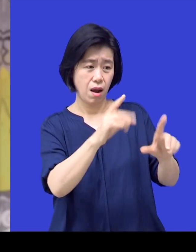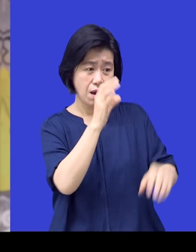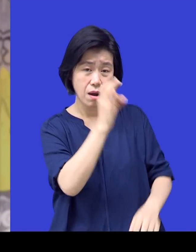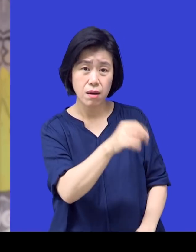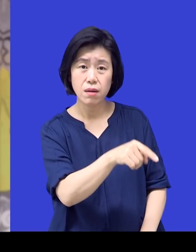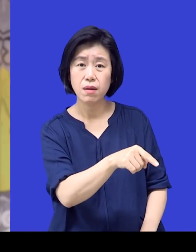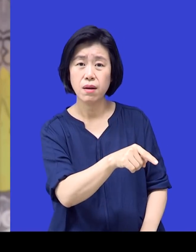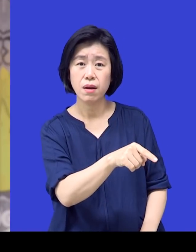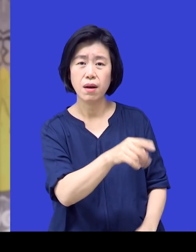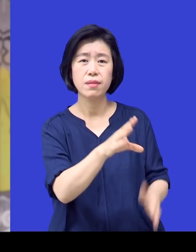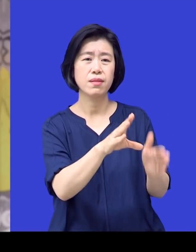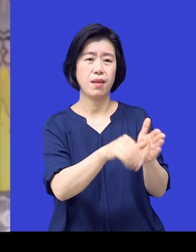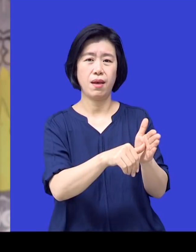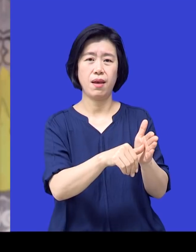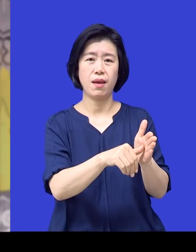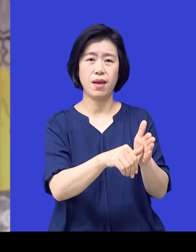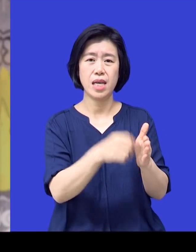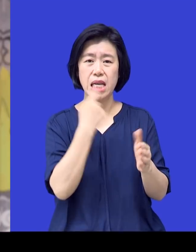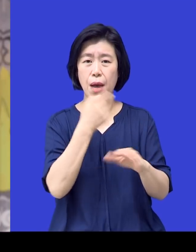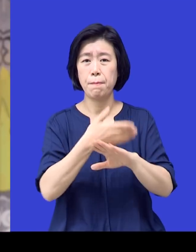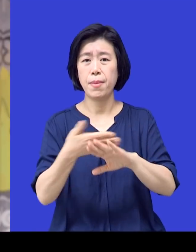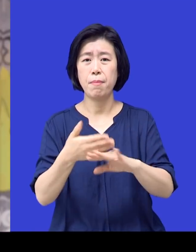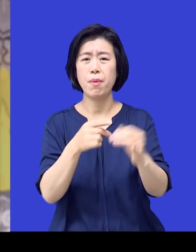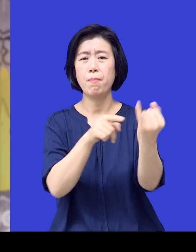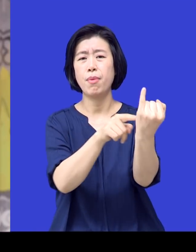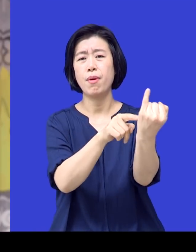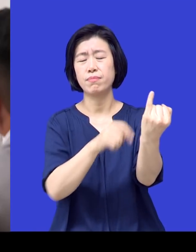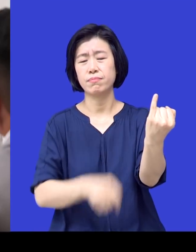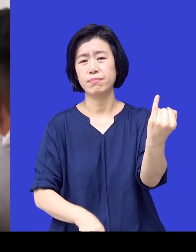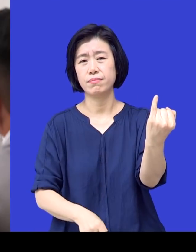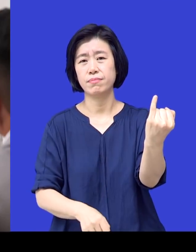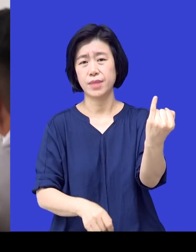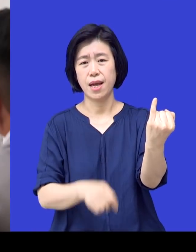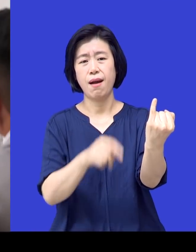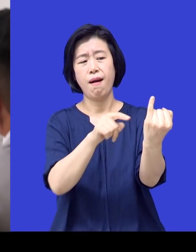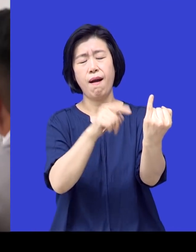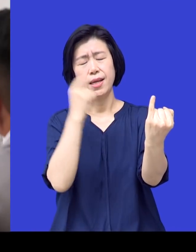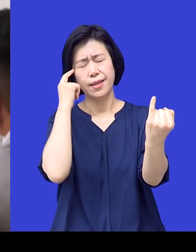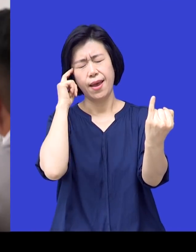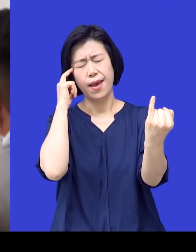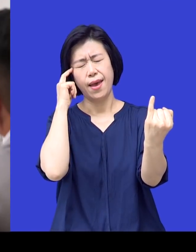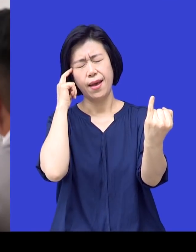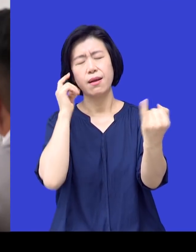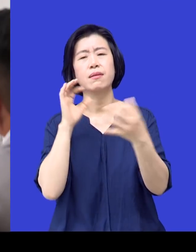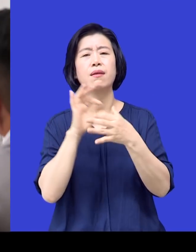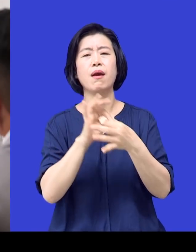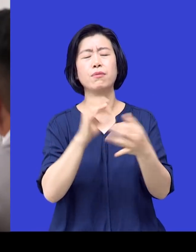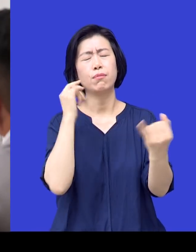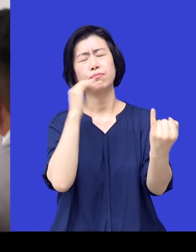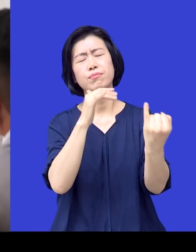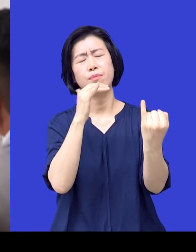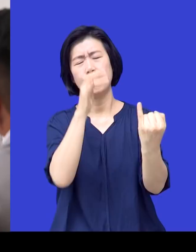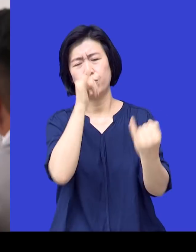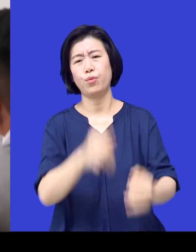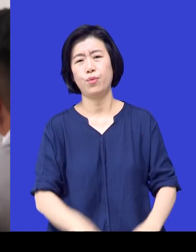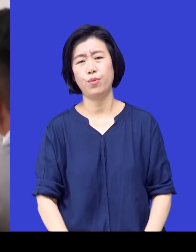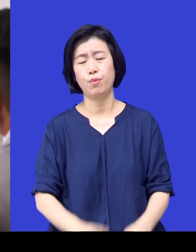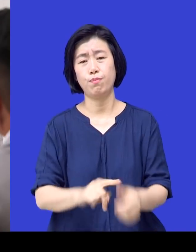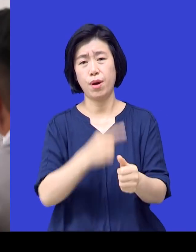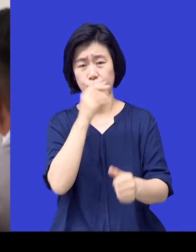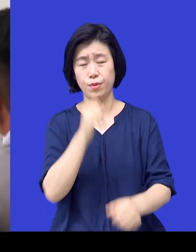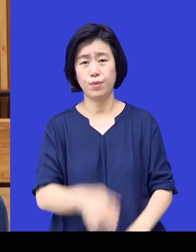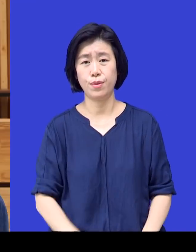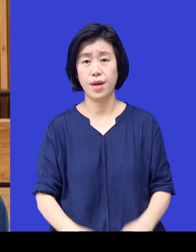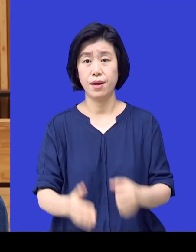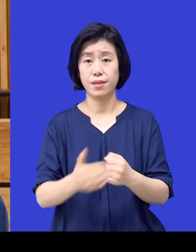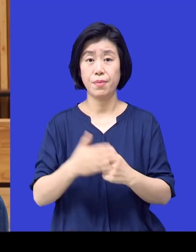아이가 생각나는 거예요. 예. 그러니까 계속 싫은 거예요. 그래서 제가 갔던 여러 명 분들한테 유도 질문을